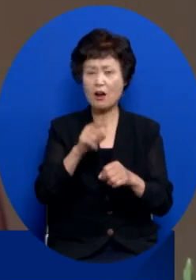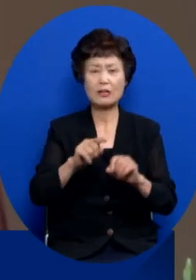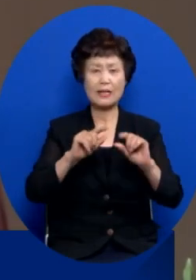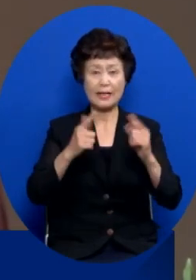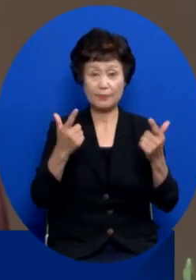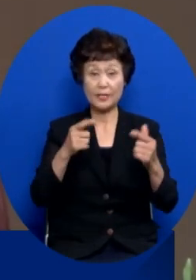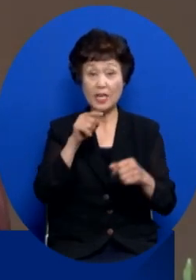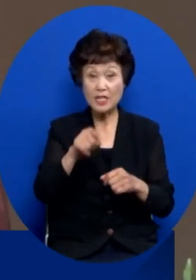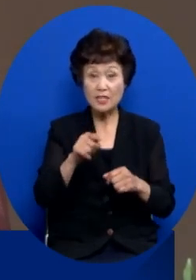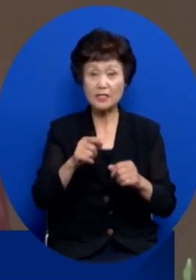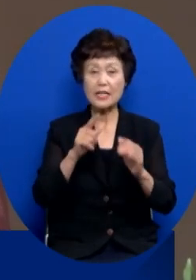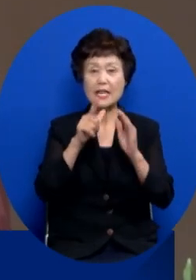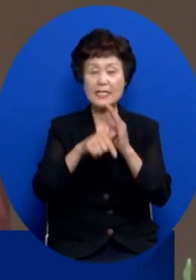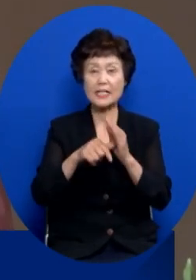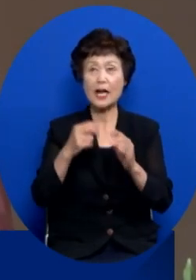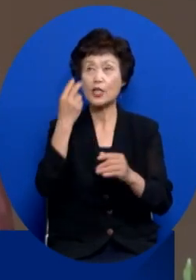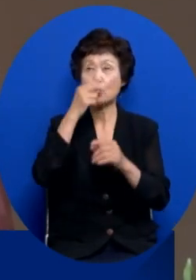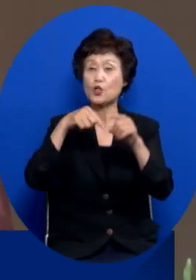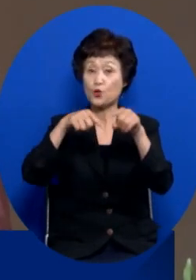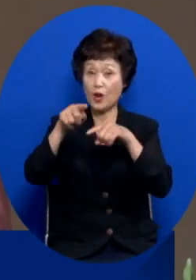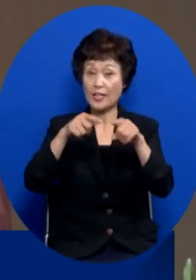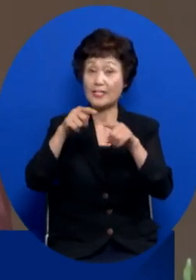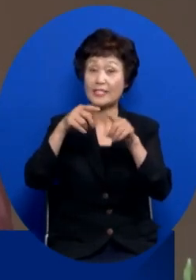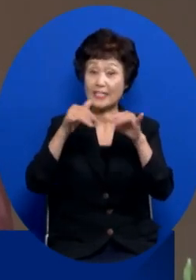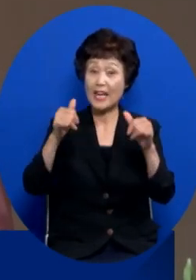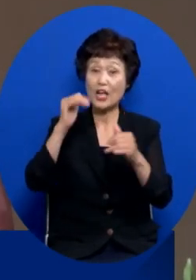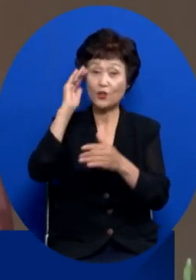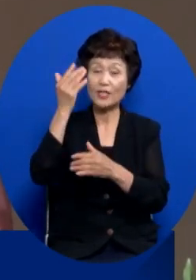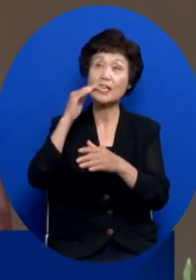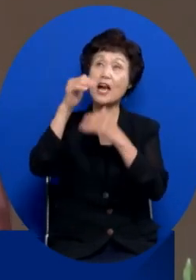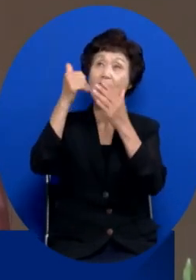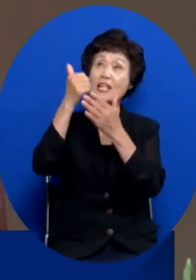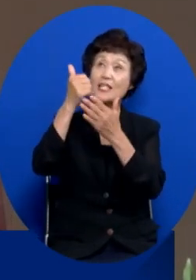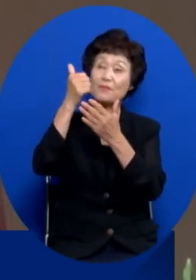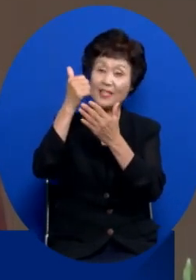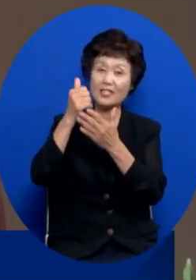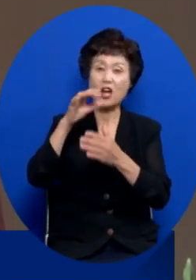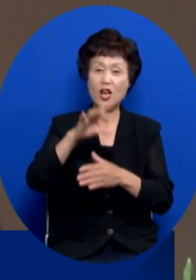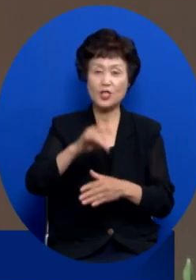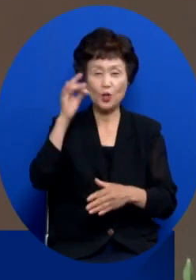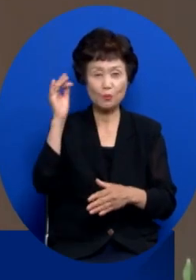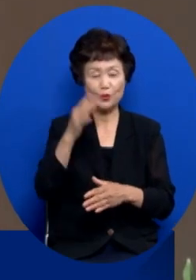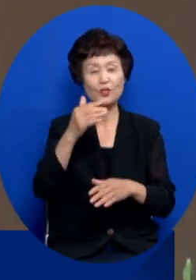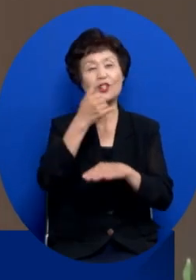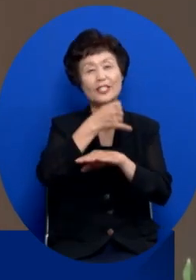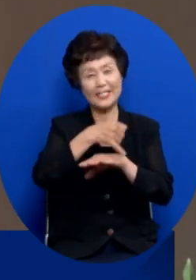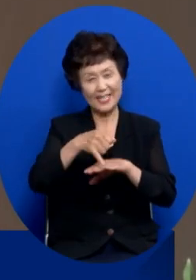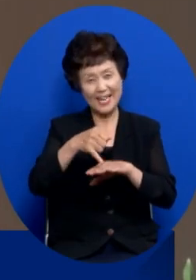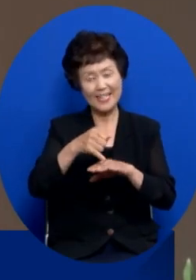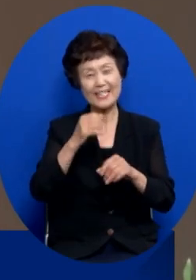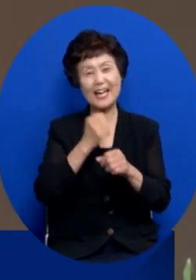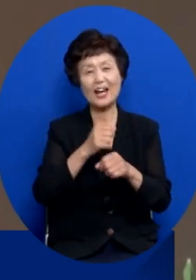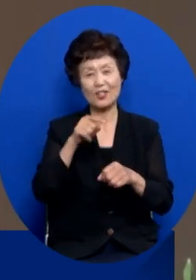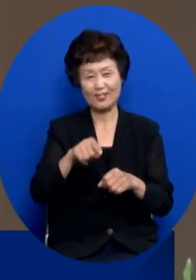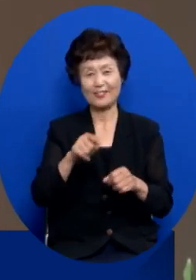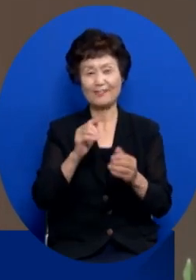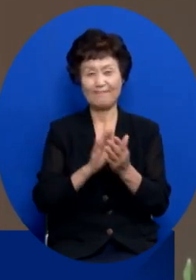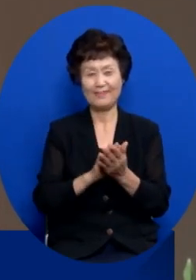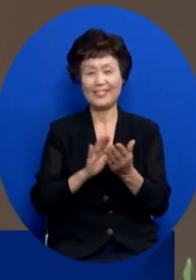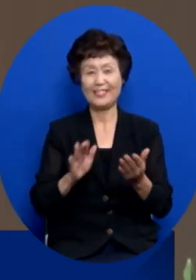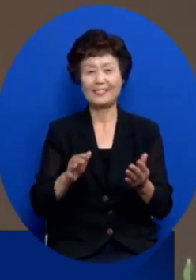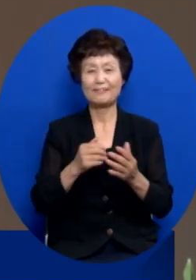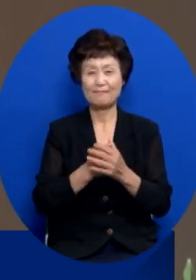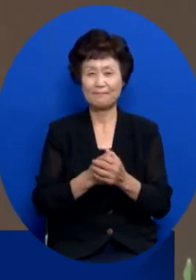marriage. Marriage and family is God's design from the very